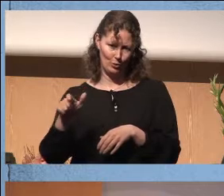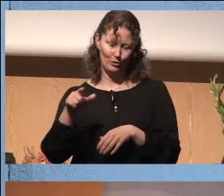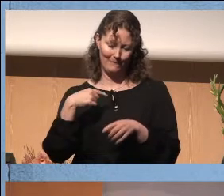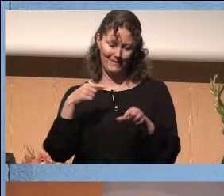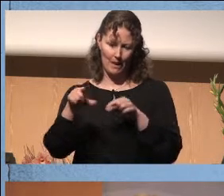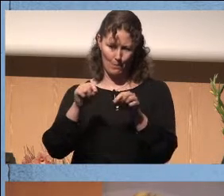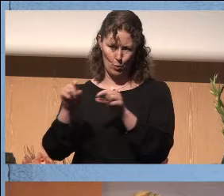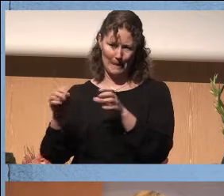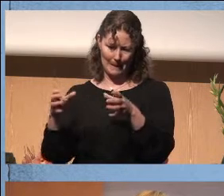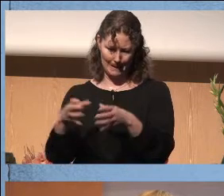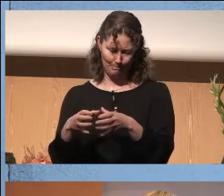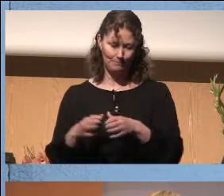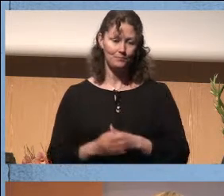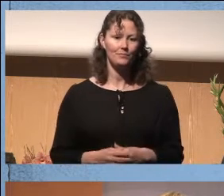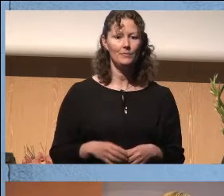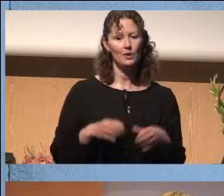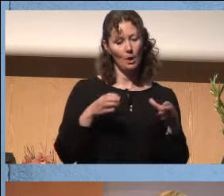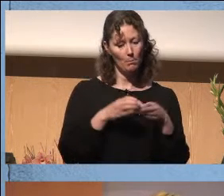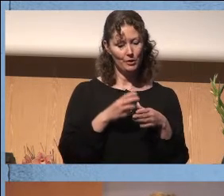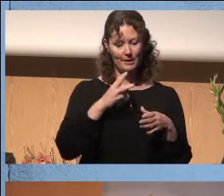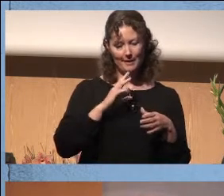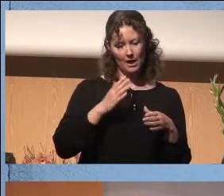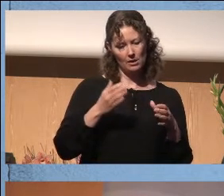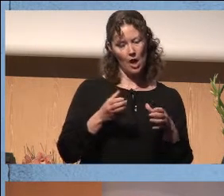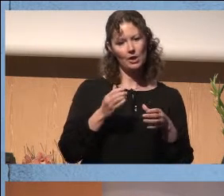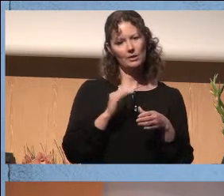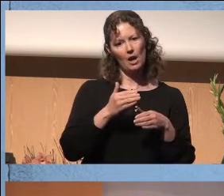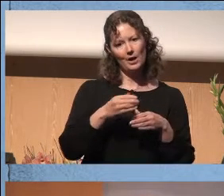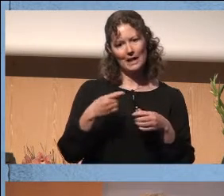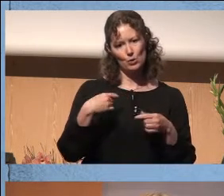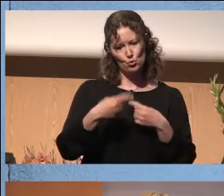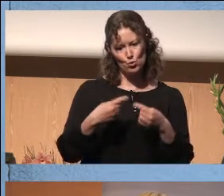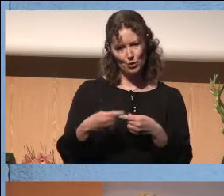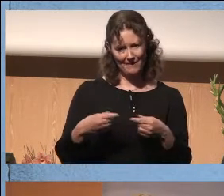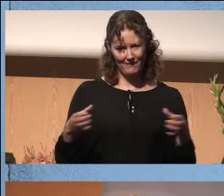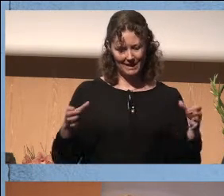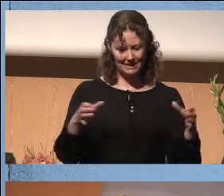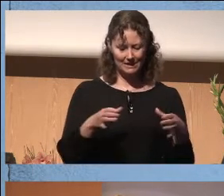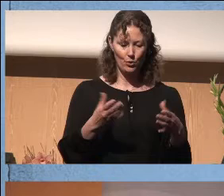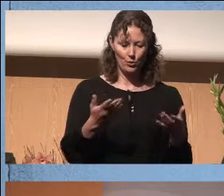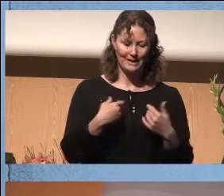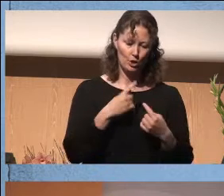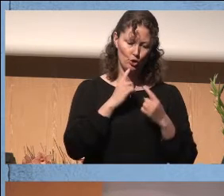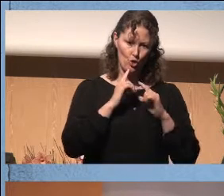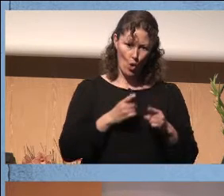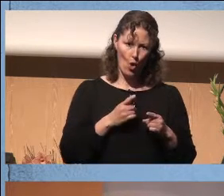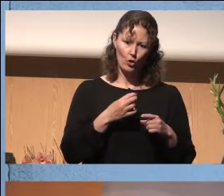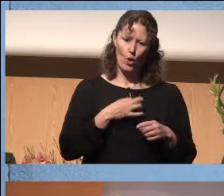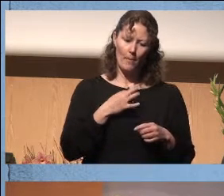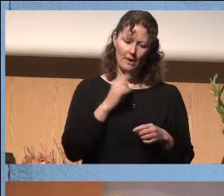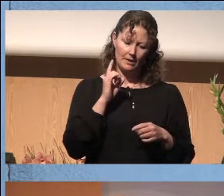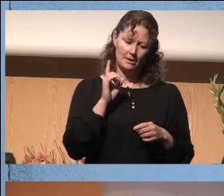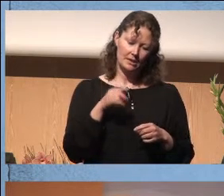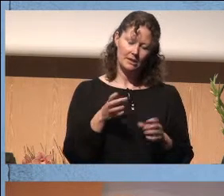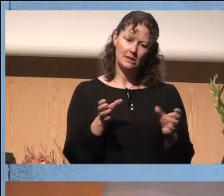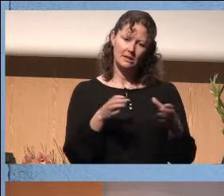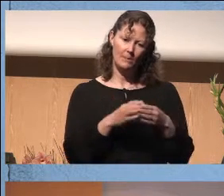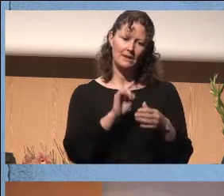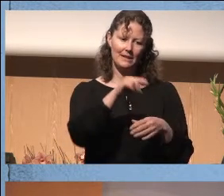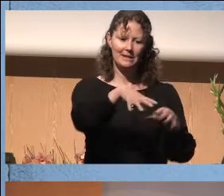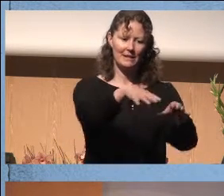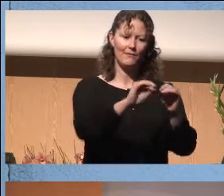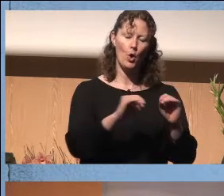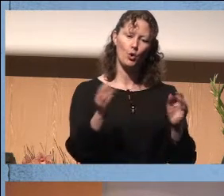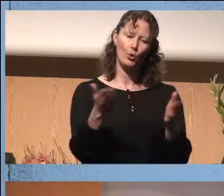plukket. De skal møtes tre ganger underveis. De skal gi oss råd, og vi håper at de kan samle oss til neste vår og gi oss